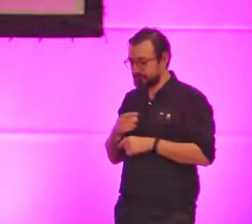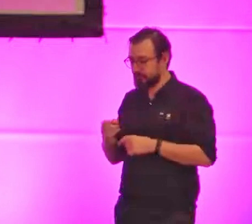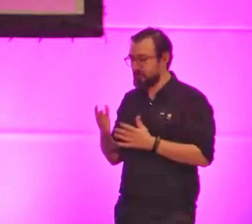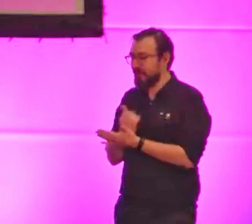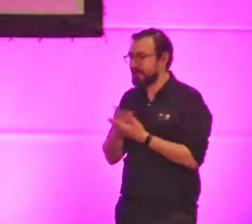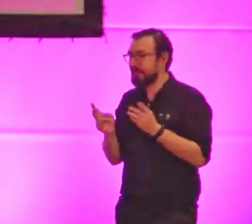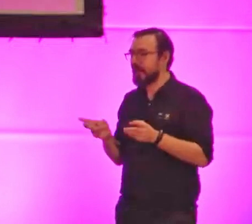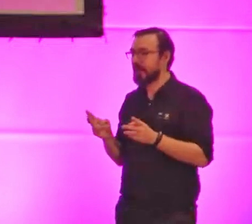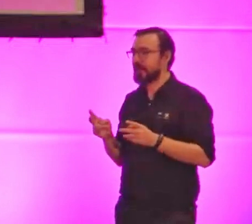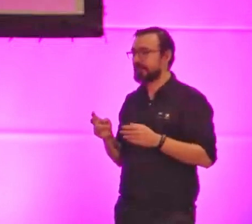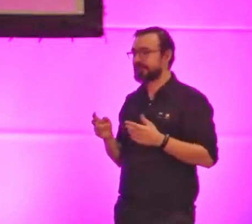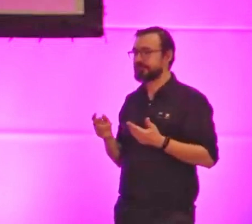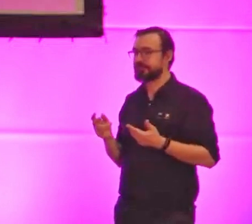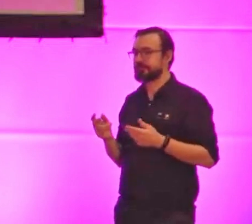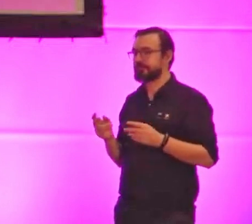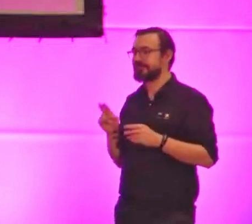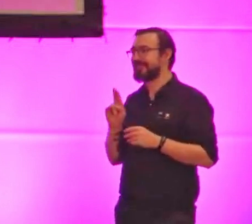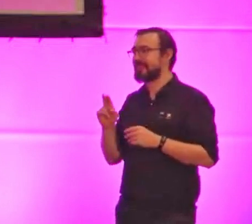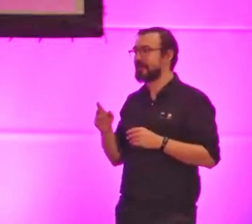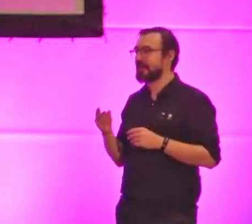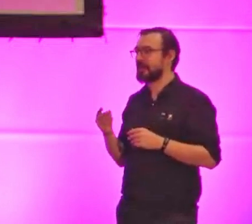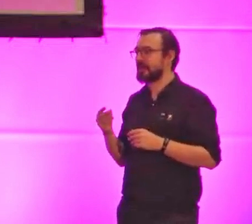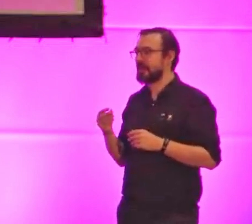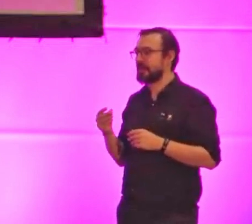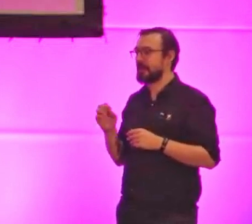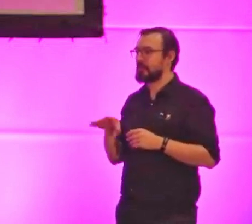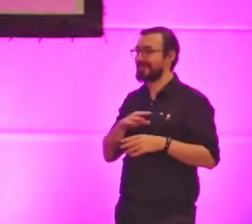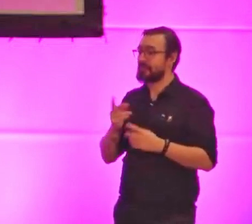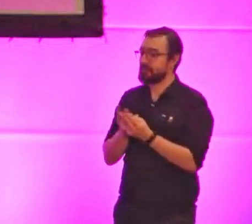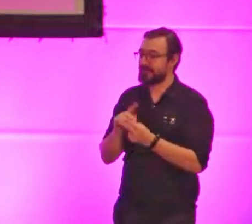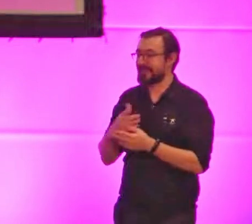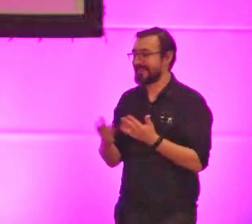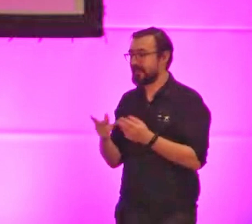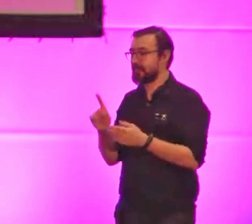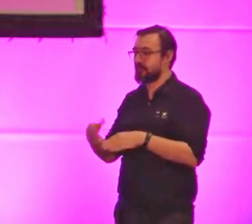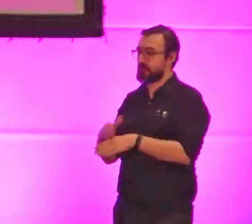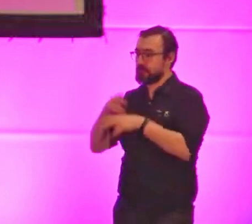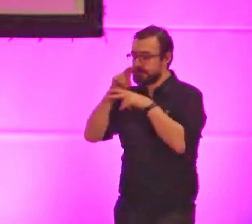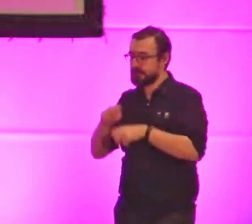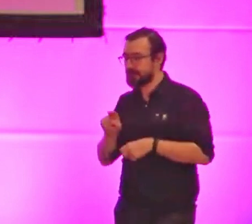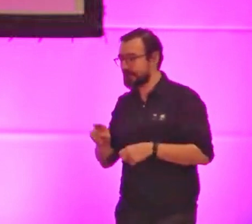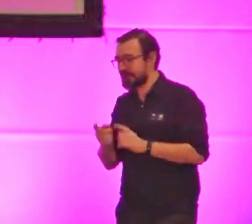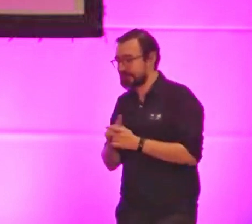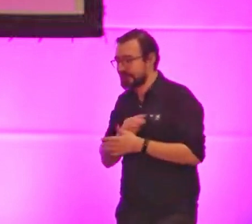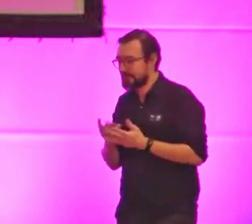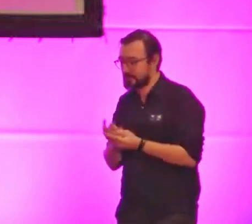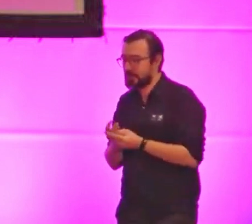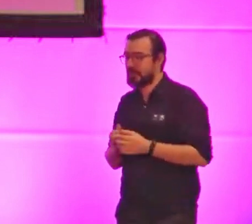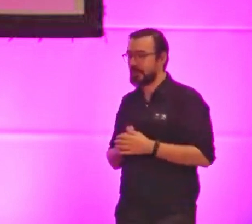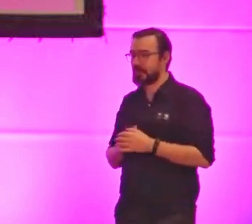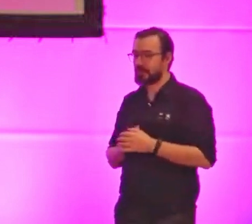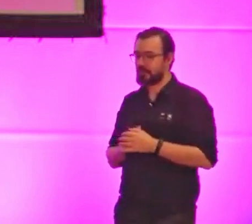inte göra någon egentlig bedömning om det hade någon betydelse för förundersökningen.